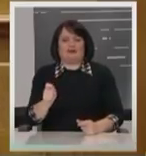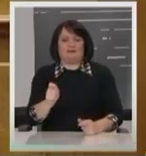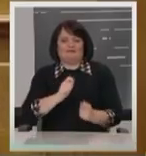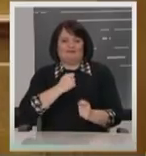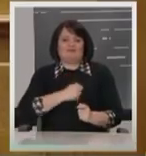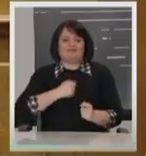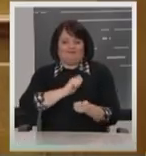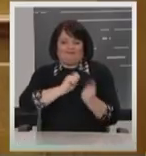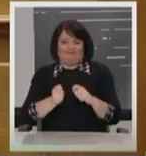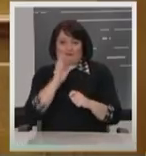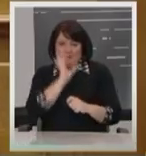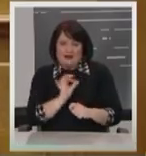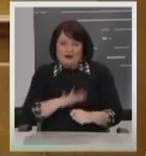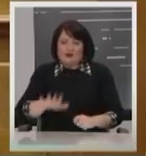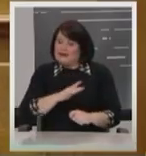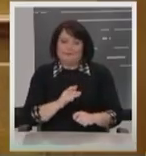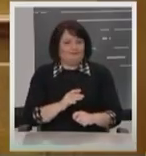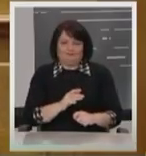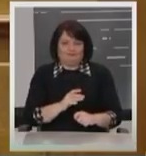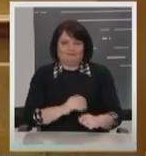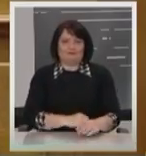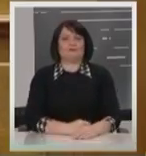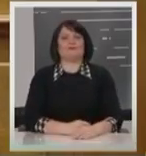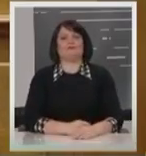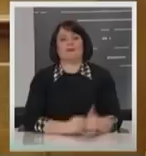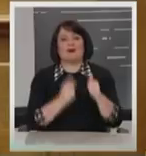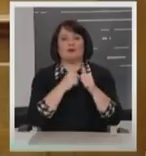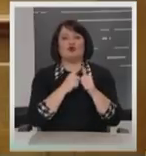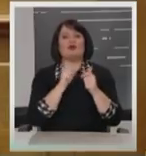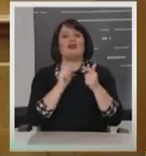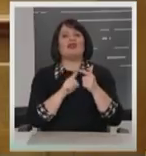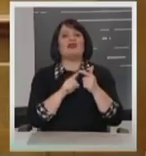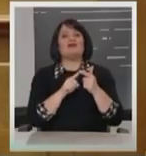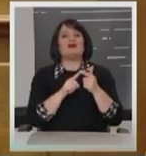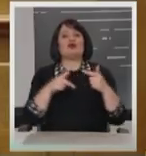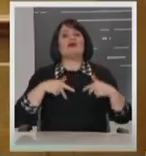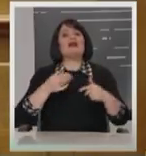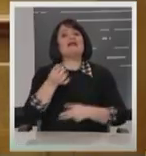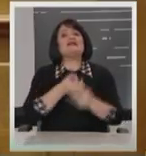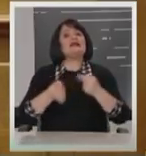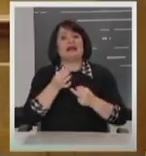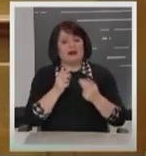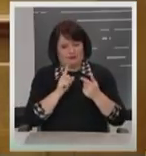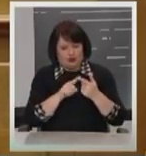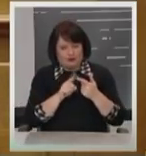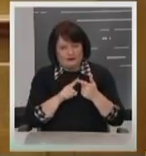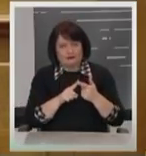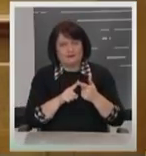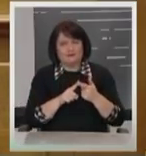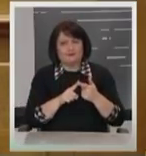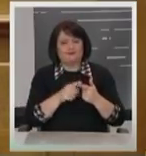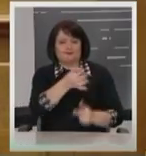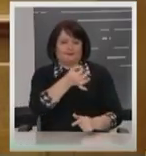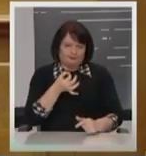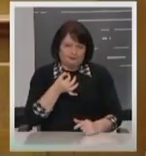πραγματικότητα. Πάμε τώρα στον δεύτερο ισχυρισμό της κυβέρνησης, τον ισχυρισμό που